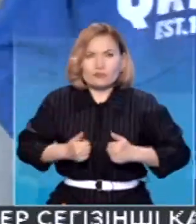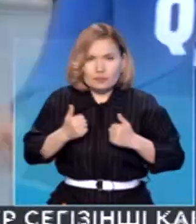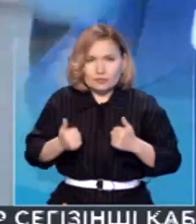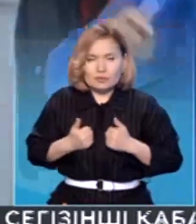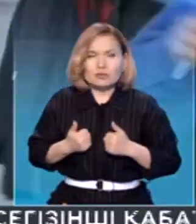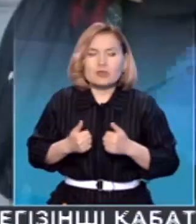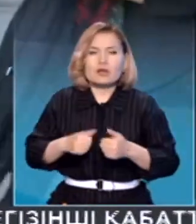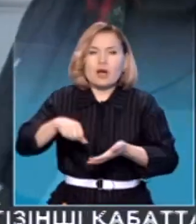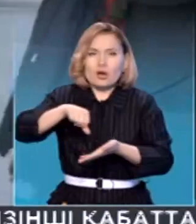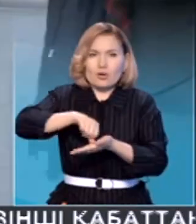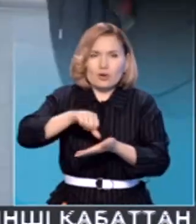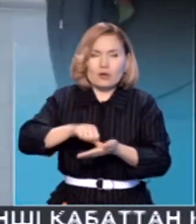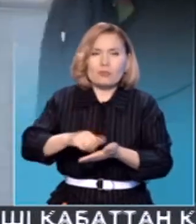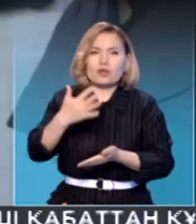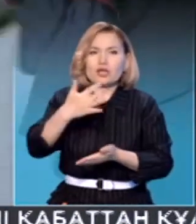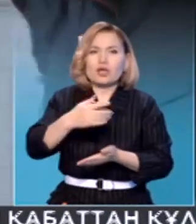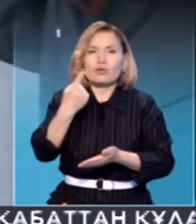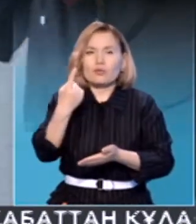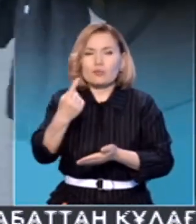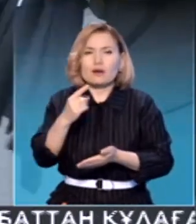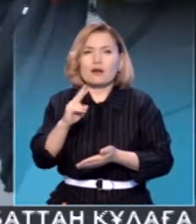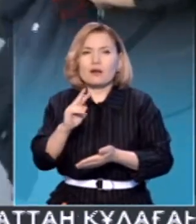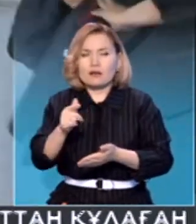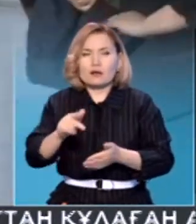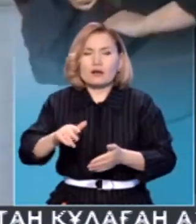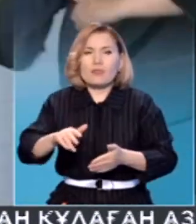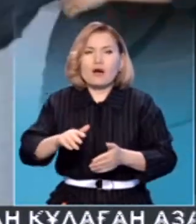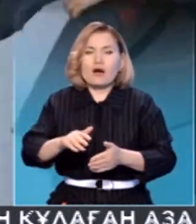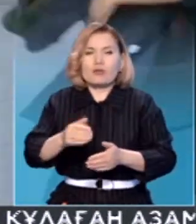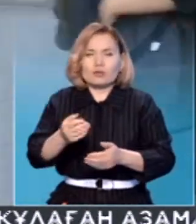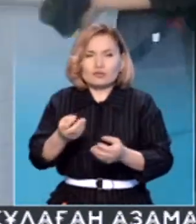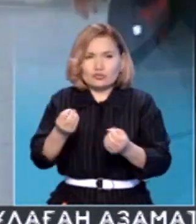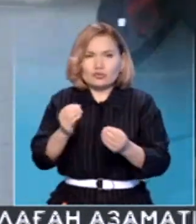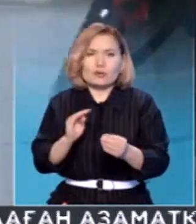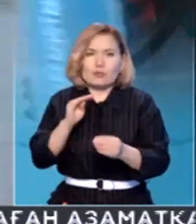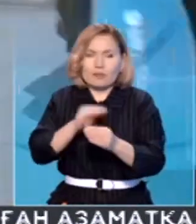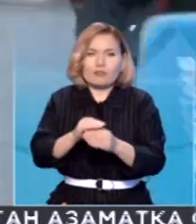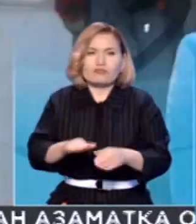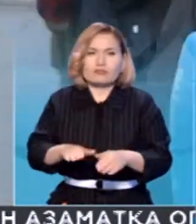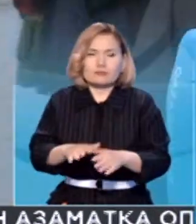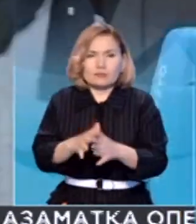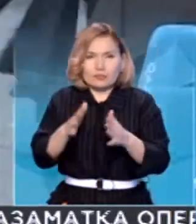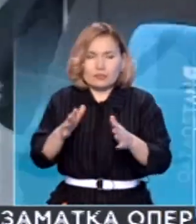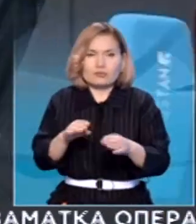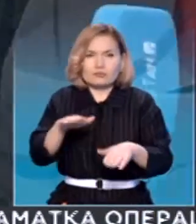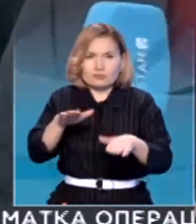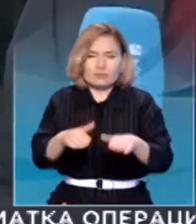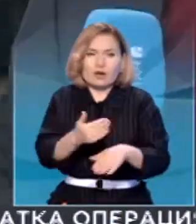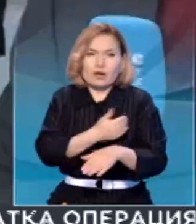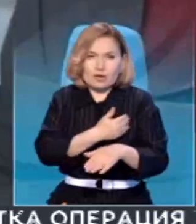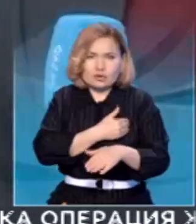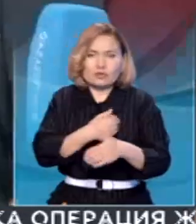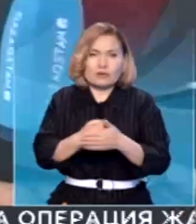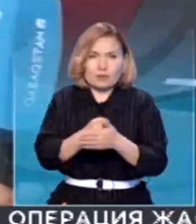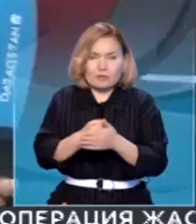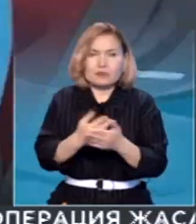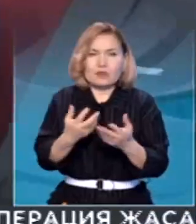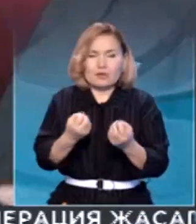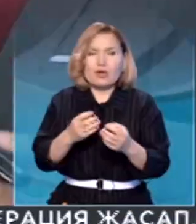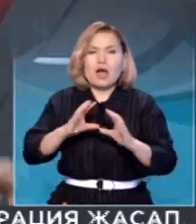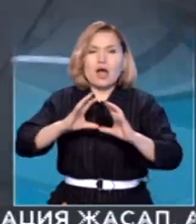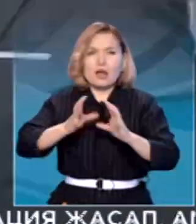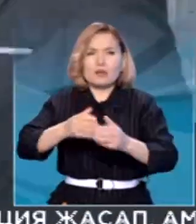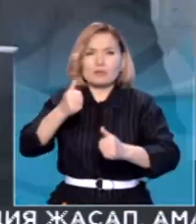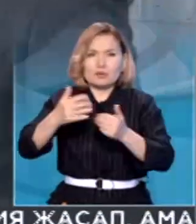жоқпыз. 51-ге алысатын ойымыз бар, Алла қаласа сол жоспарларымыз бар. Көп рахмет саған, тағы да сәттілік тілейміз. Әлемдік